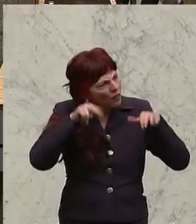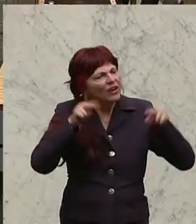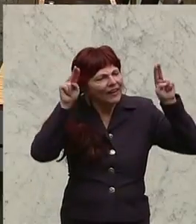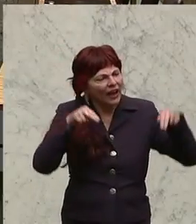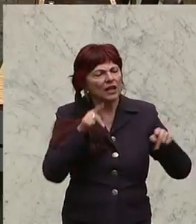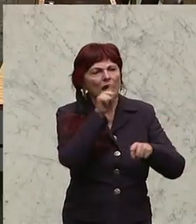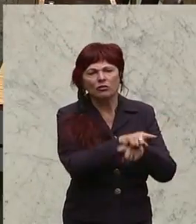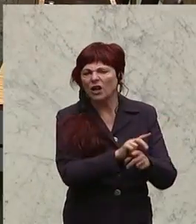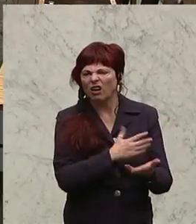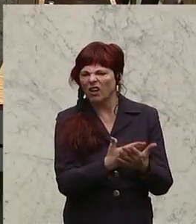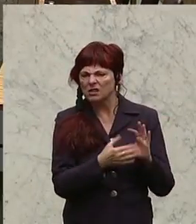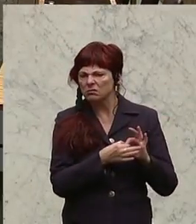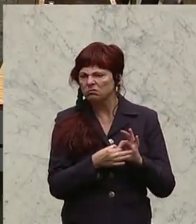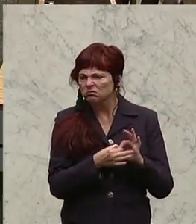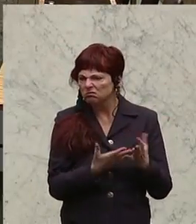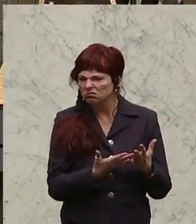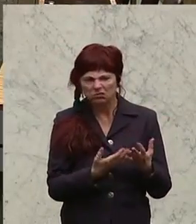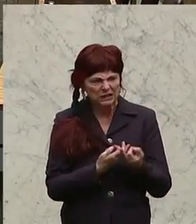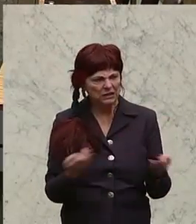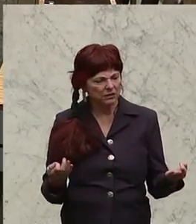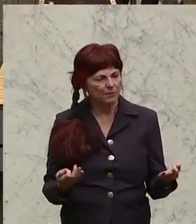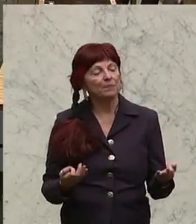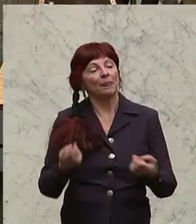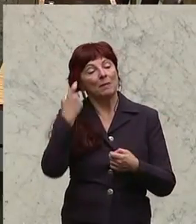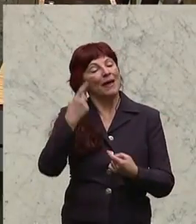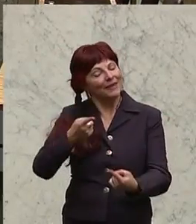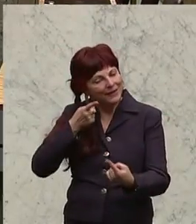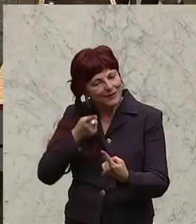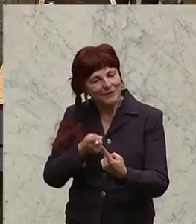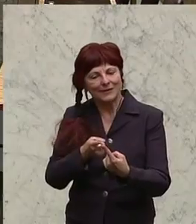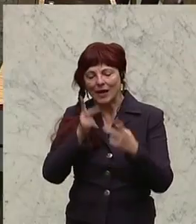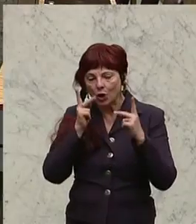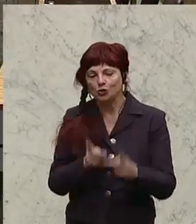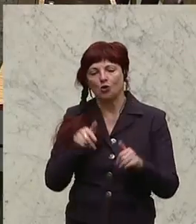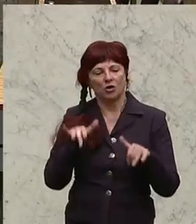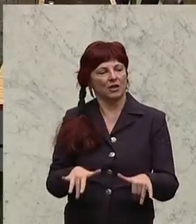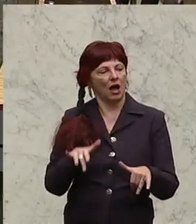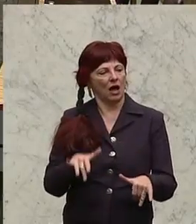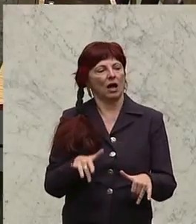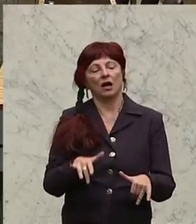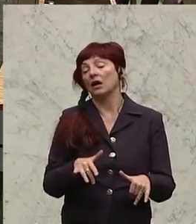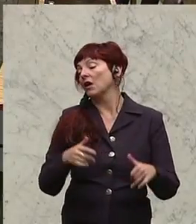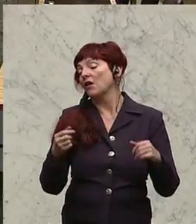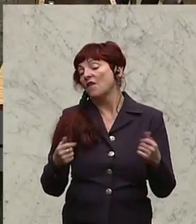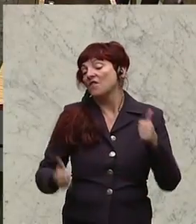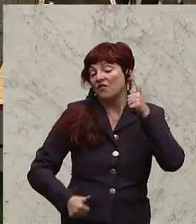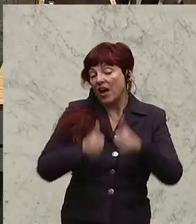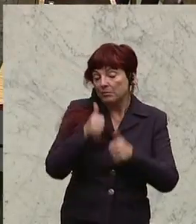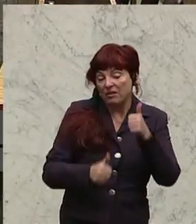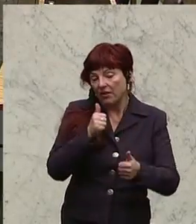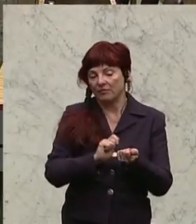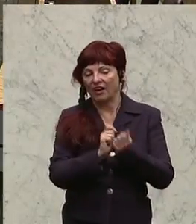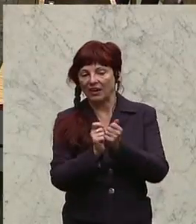umfassende Digitalisierungsstrategie zu implementieren, um in einem sich ändernden Wettbewerb, Stichwort Facebook, haben wir heute auch schon